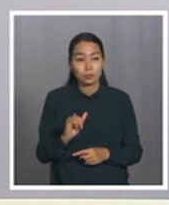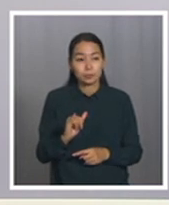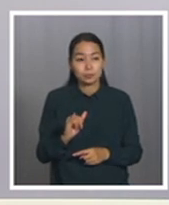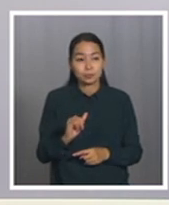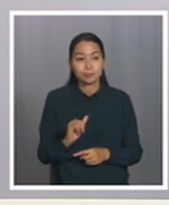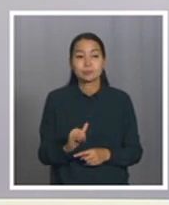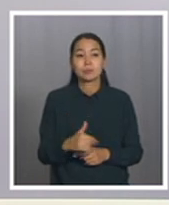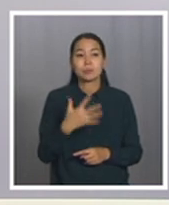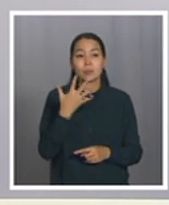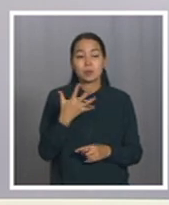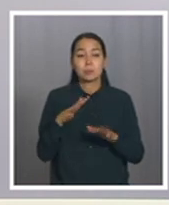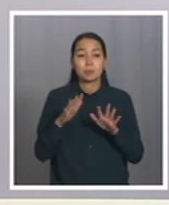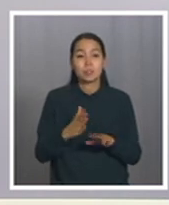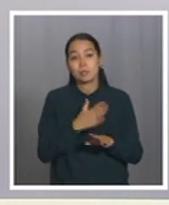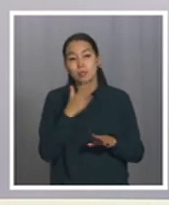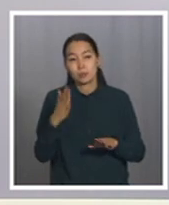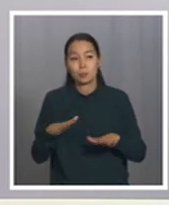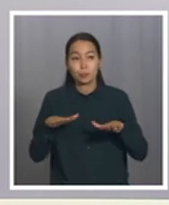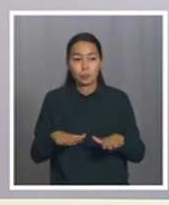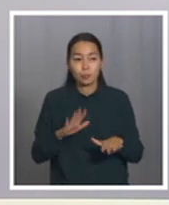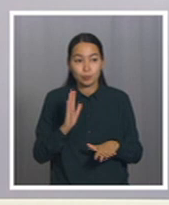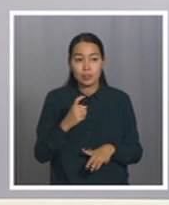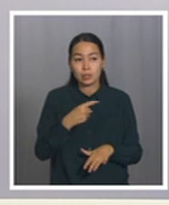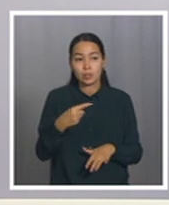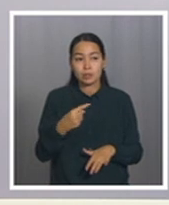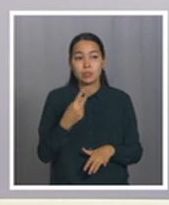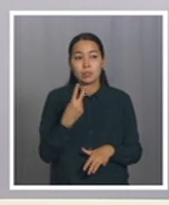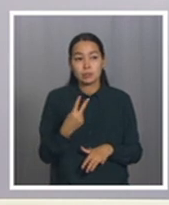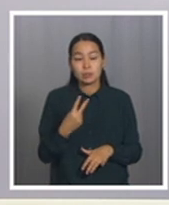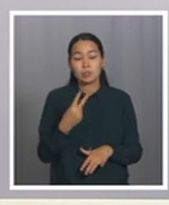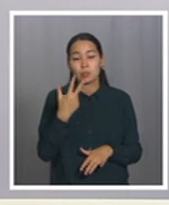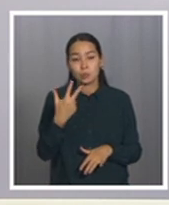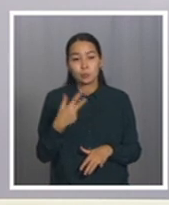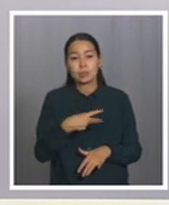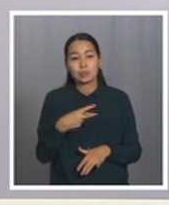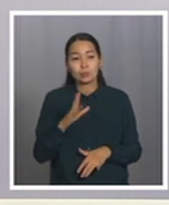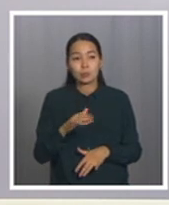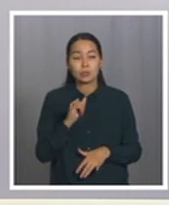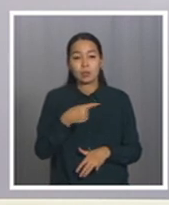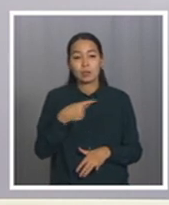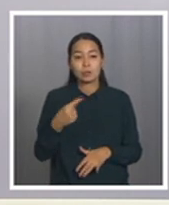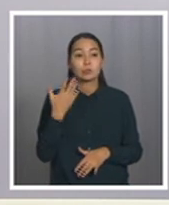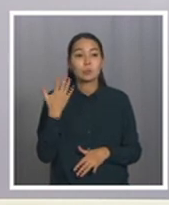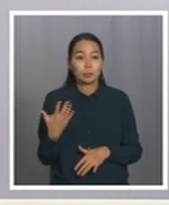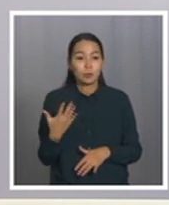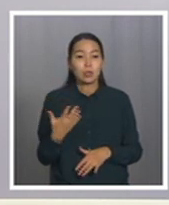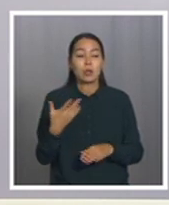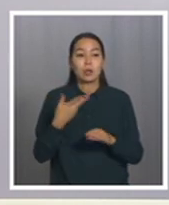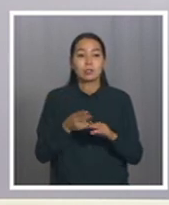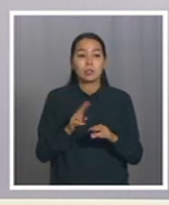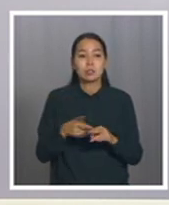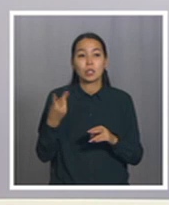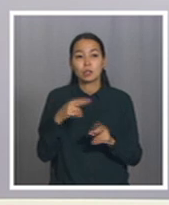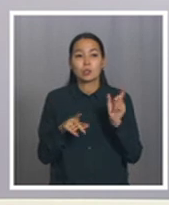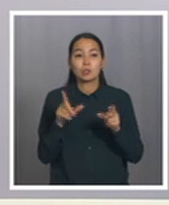5-ті теңдеудің оң жағына тасымалдаймыз. Сонда бізде x азайтылған 2-нің кубы тең болады y азайтылған 5-ке. 2 теңдеудің екі жағында